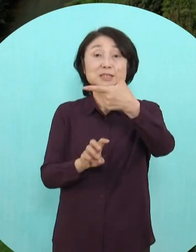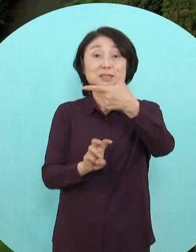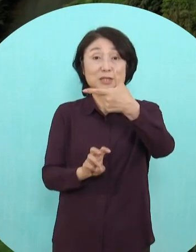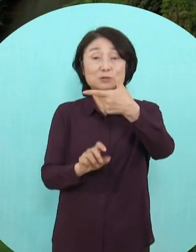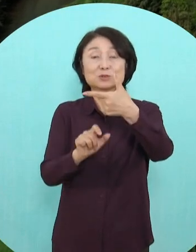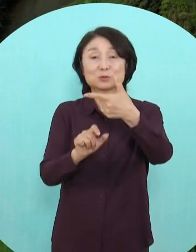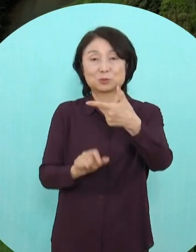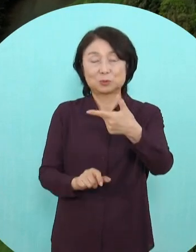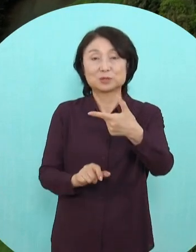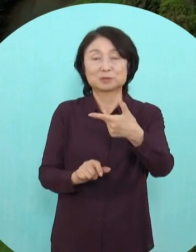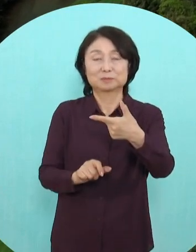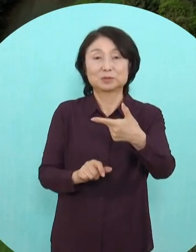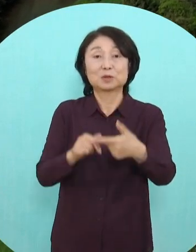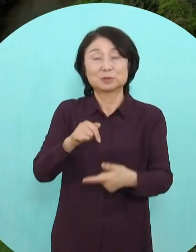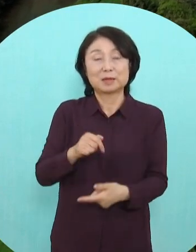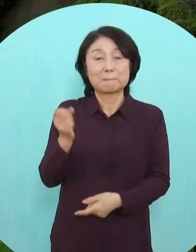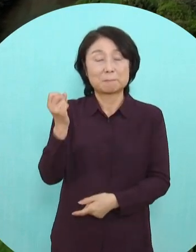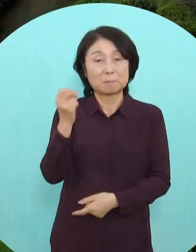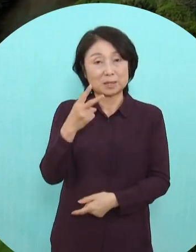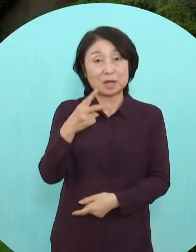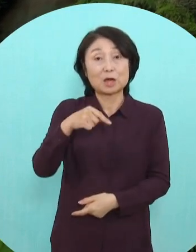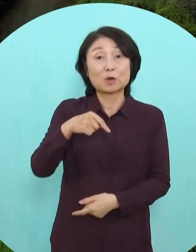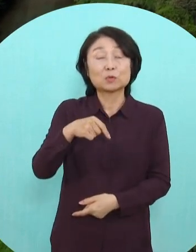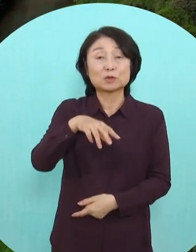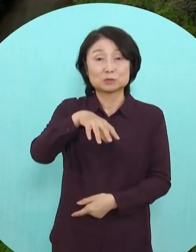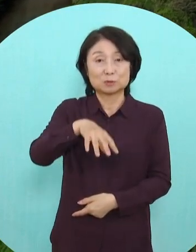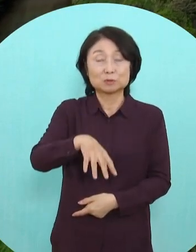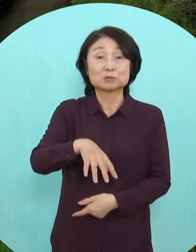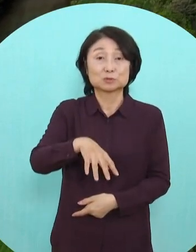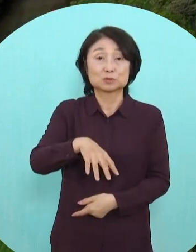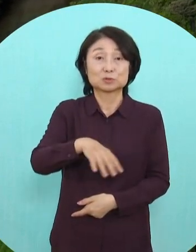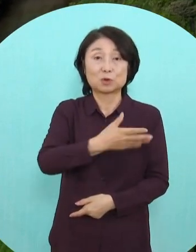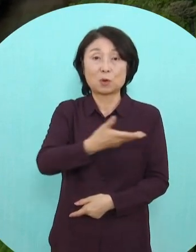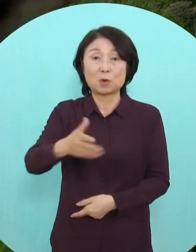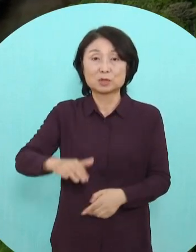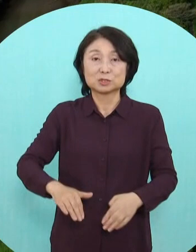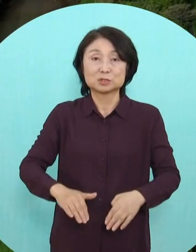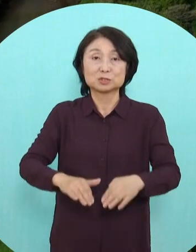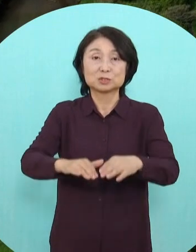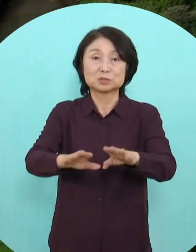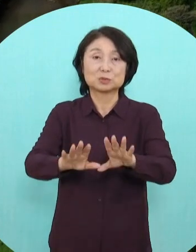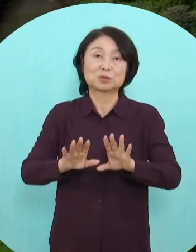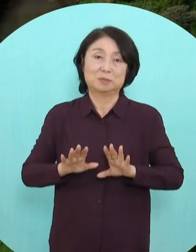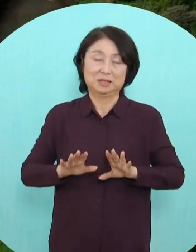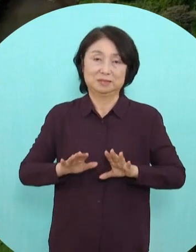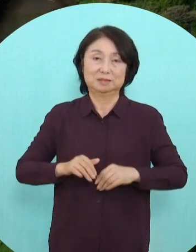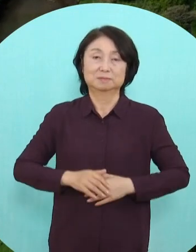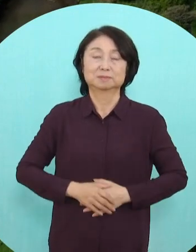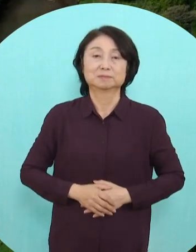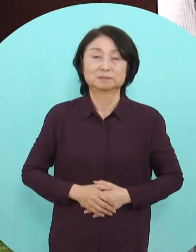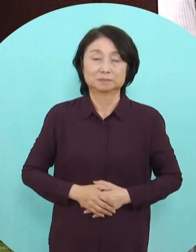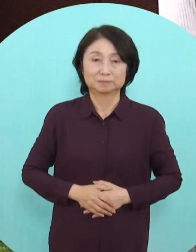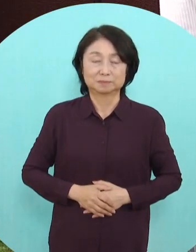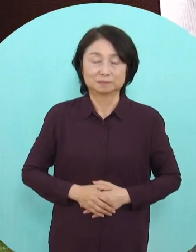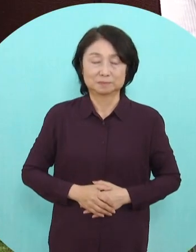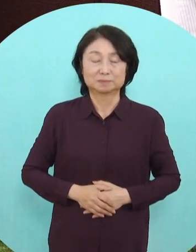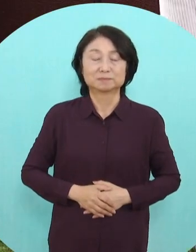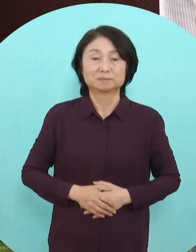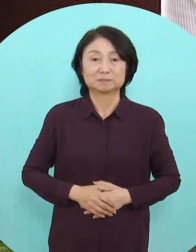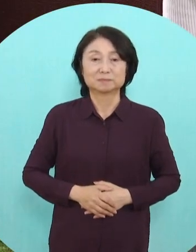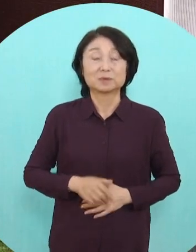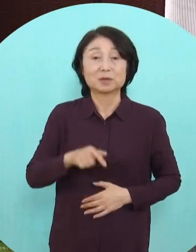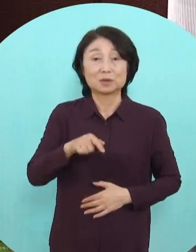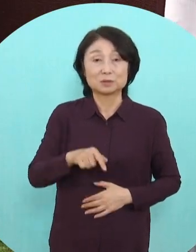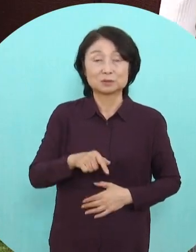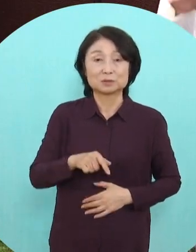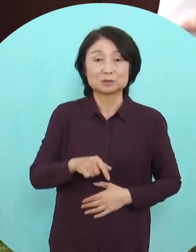月30日の大雨災害で再び浅田浄水場が浸水することになりました。 坂本